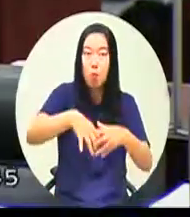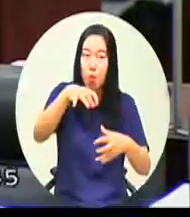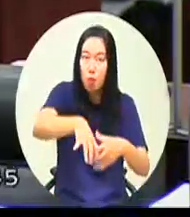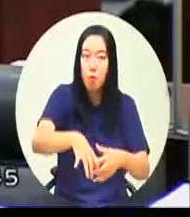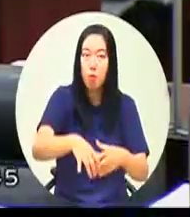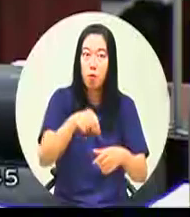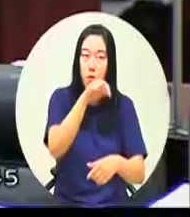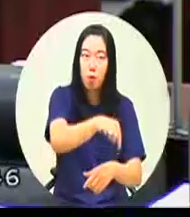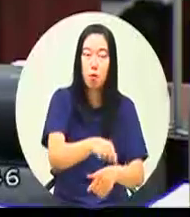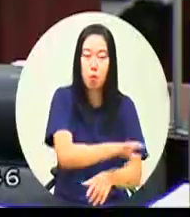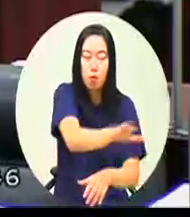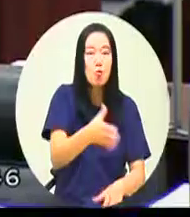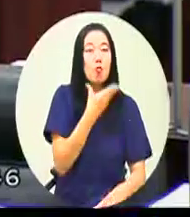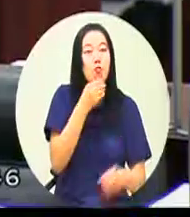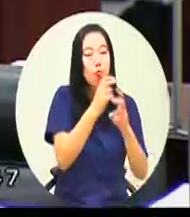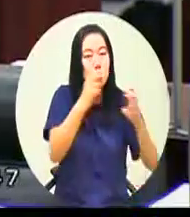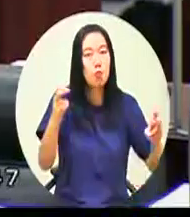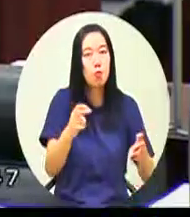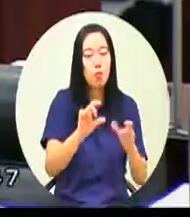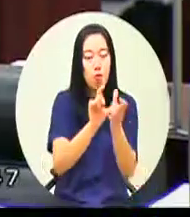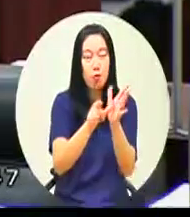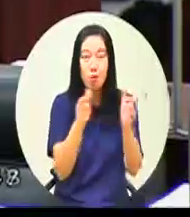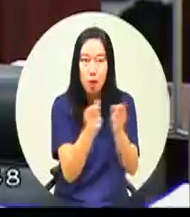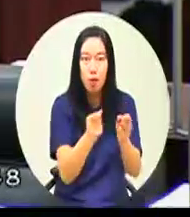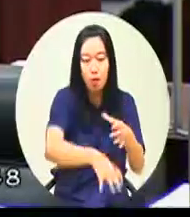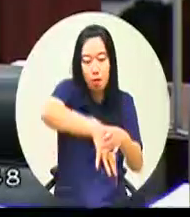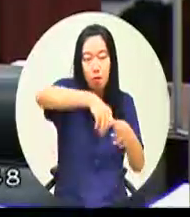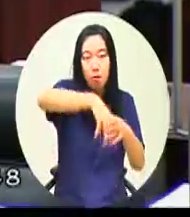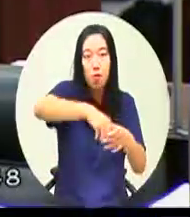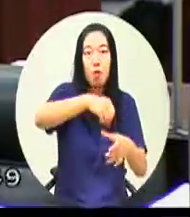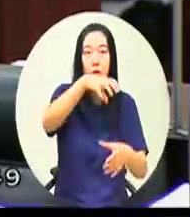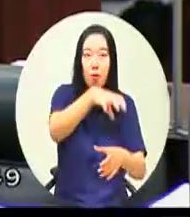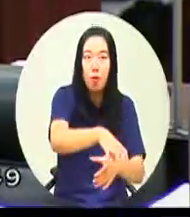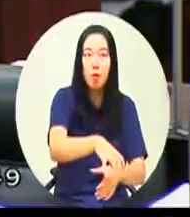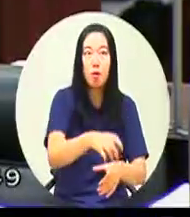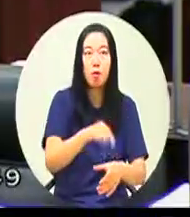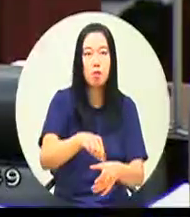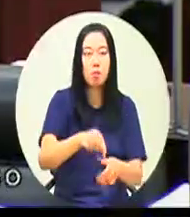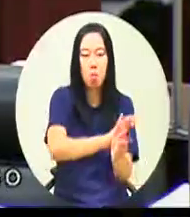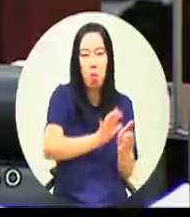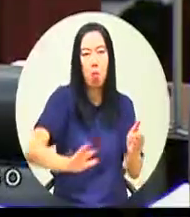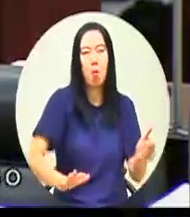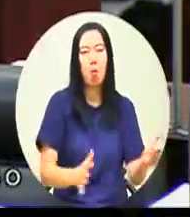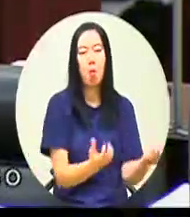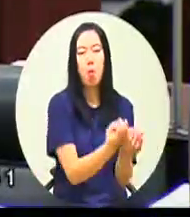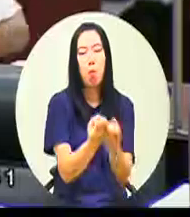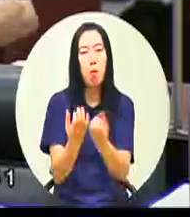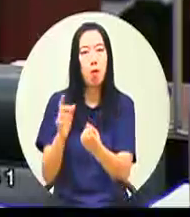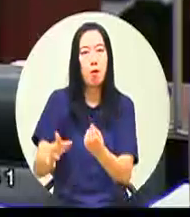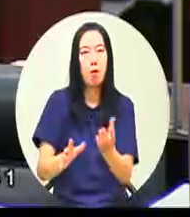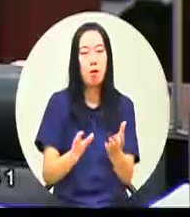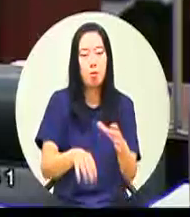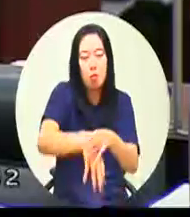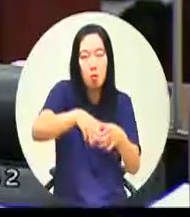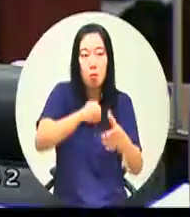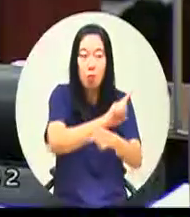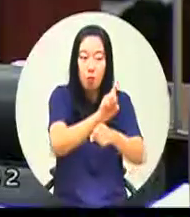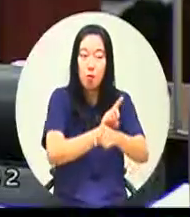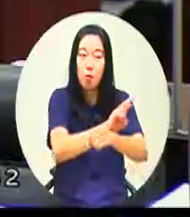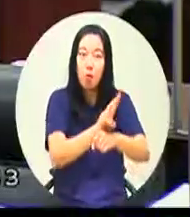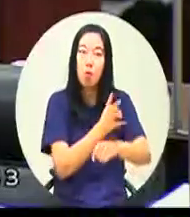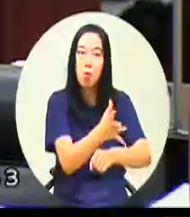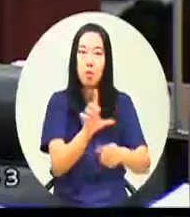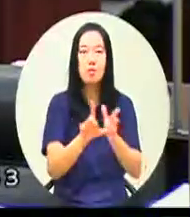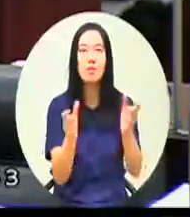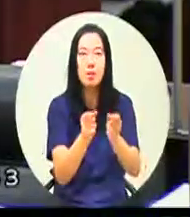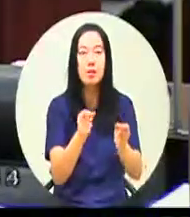是临时的抽水站，啊，这个也造成安尼，多少议员底下讲吼，抽两点钟尔，因为啊。伊迄个临时性的